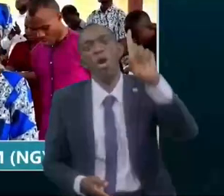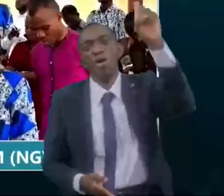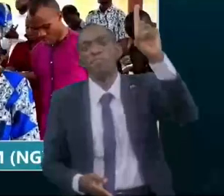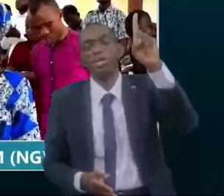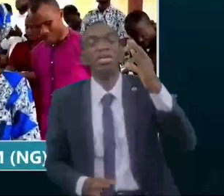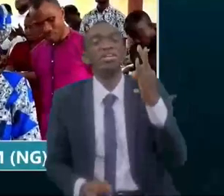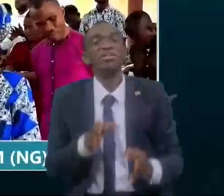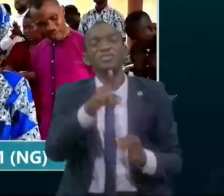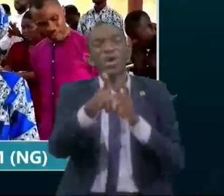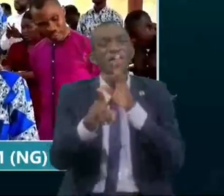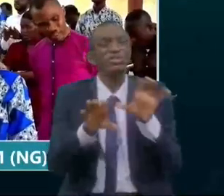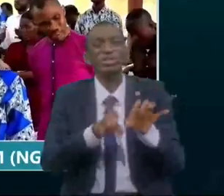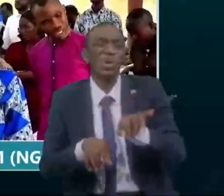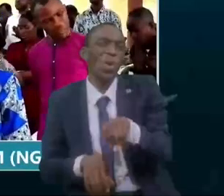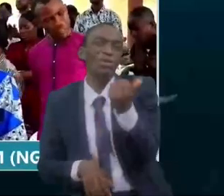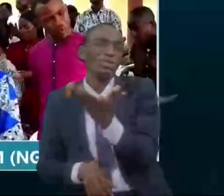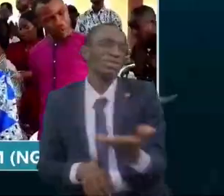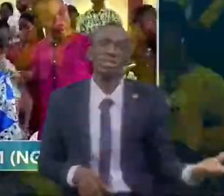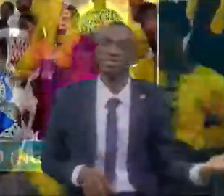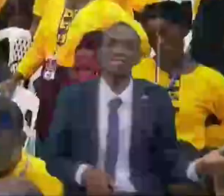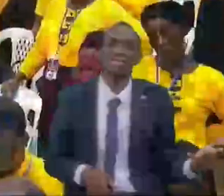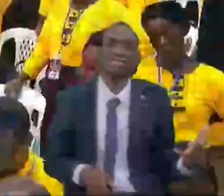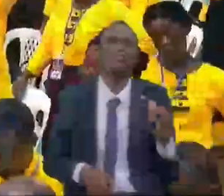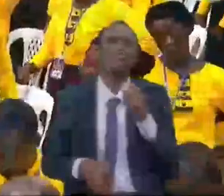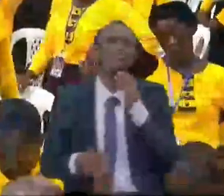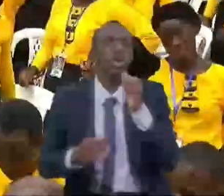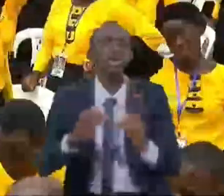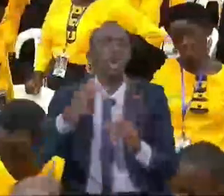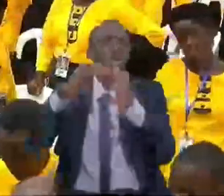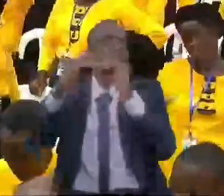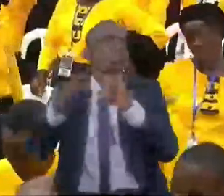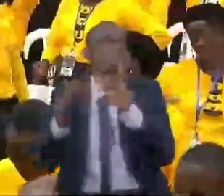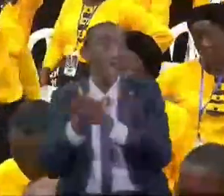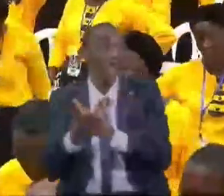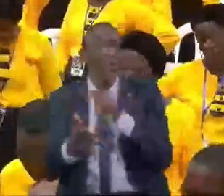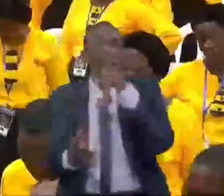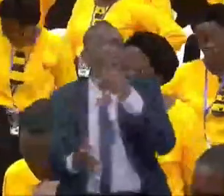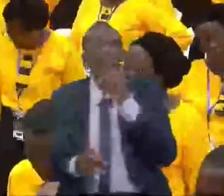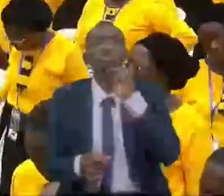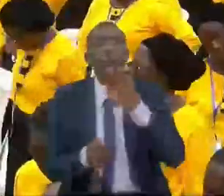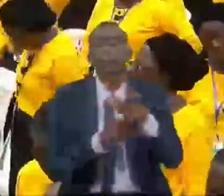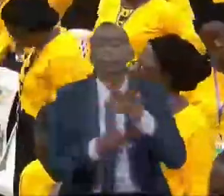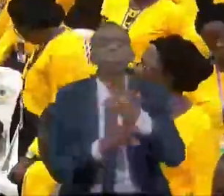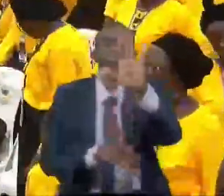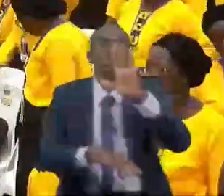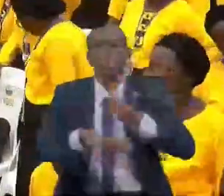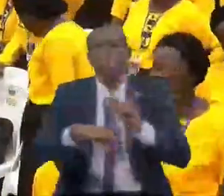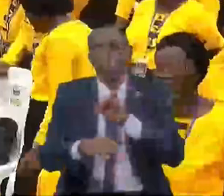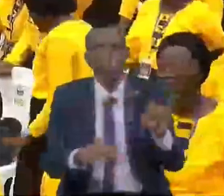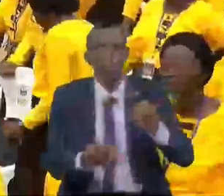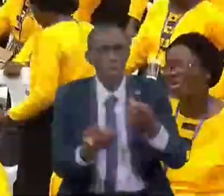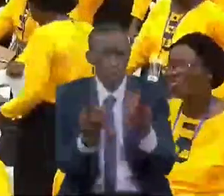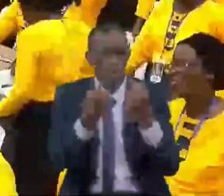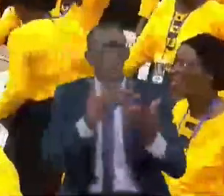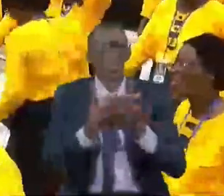Si tu fais quelque chose de moins que ça, tu n'accomplis pas ton appel. Reviens et tiens, tiens